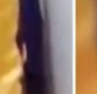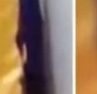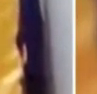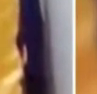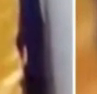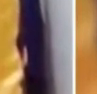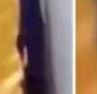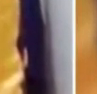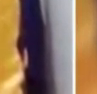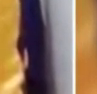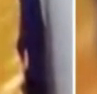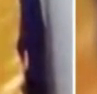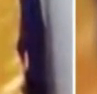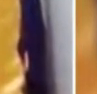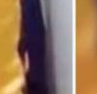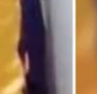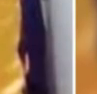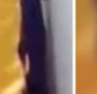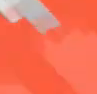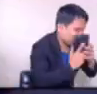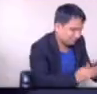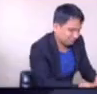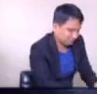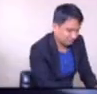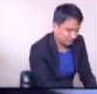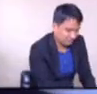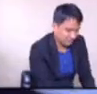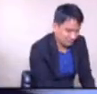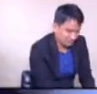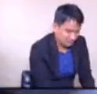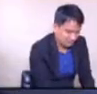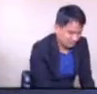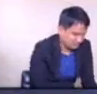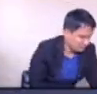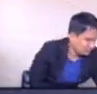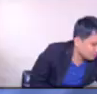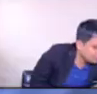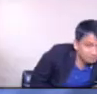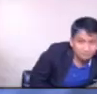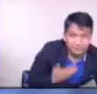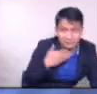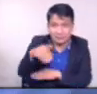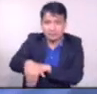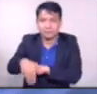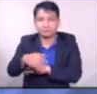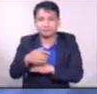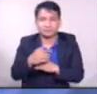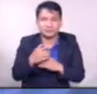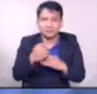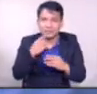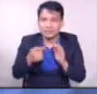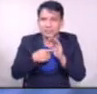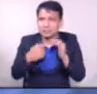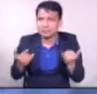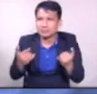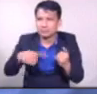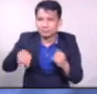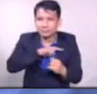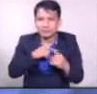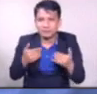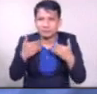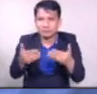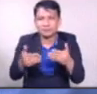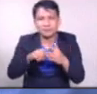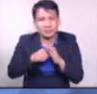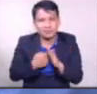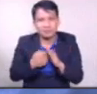ministries simula pa noong 1994. Magandang gabi sa iyo, June Bert Gigayuma. All right, sa unang